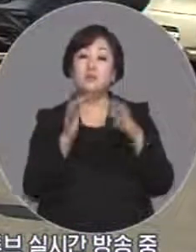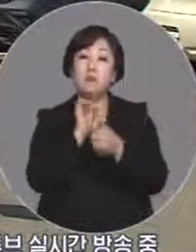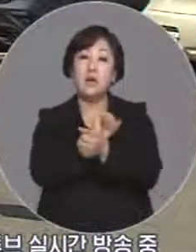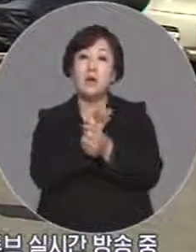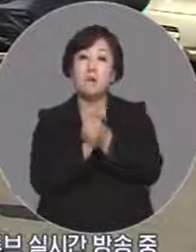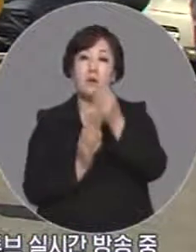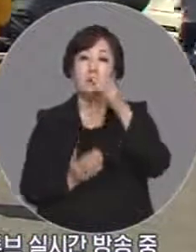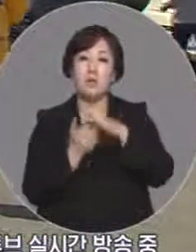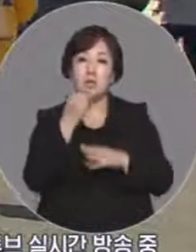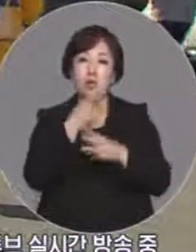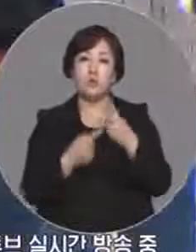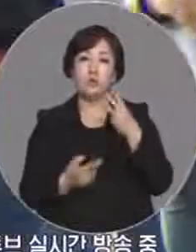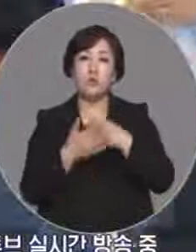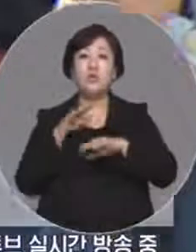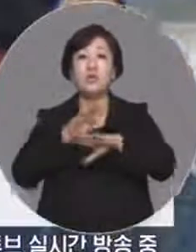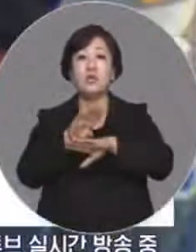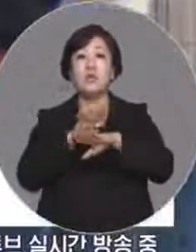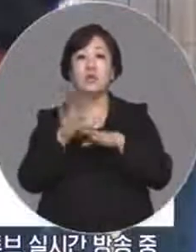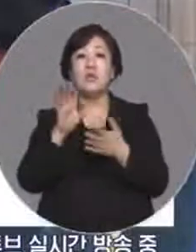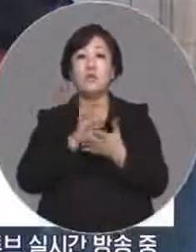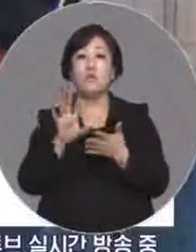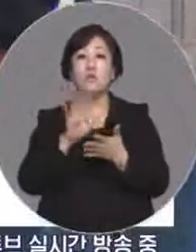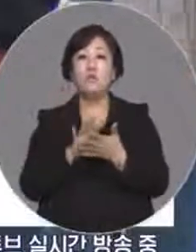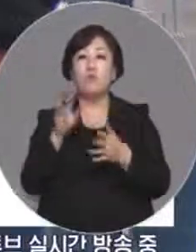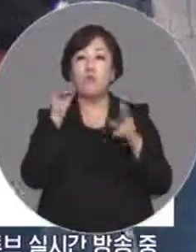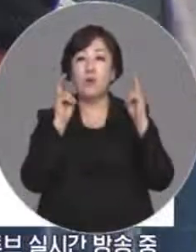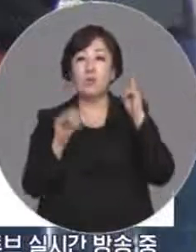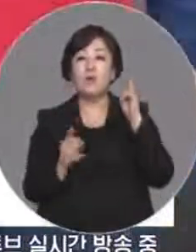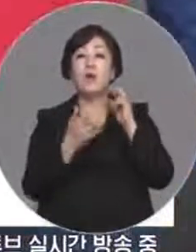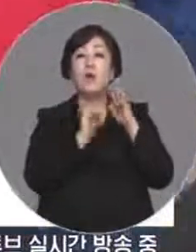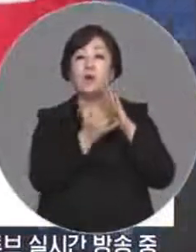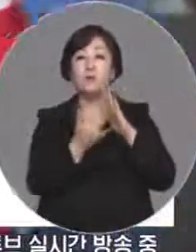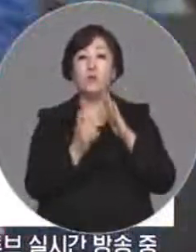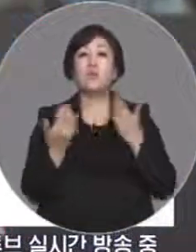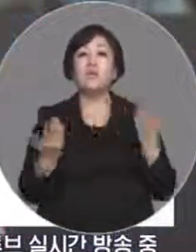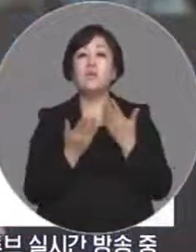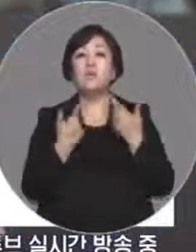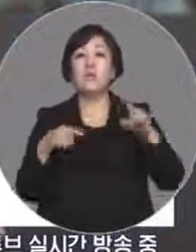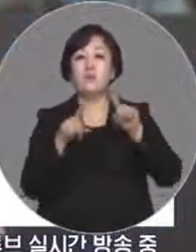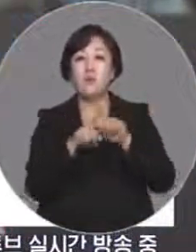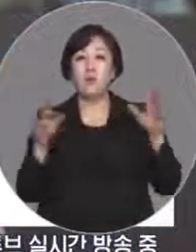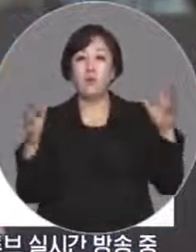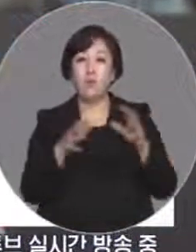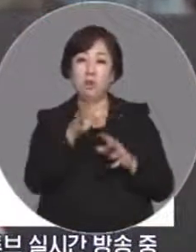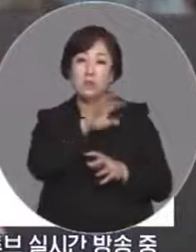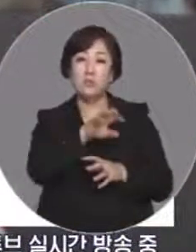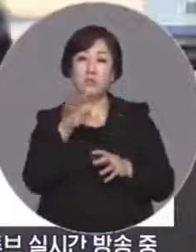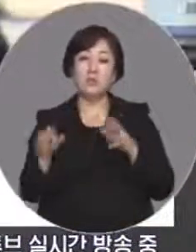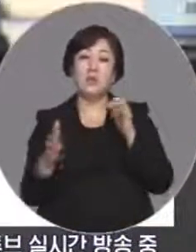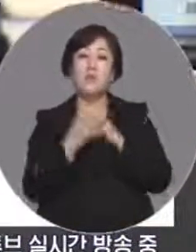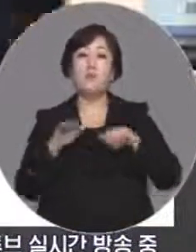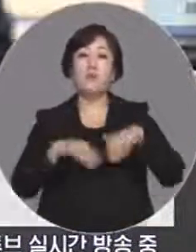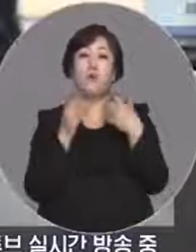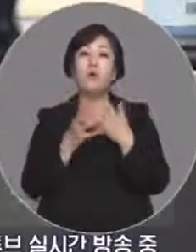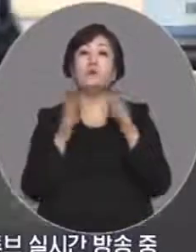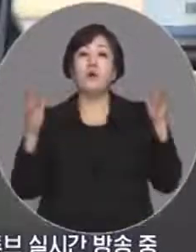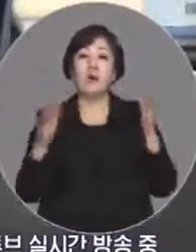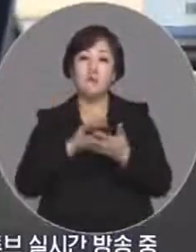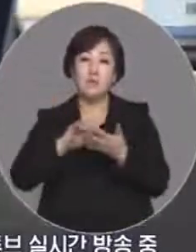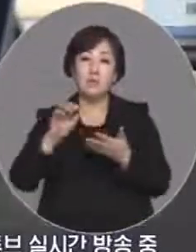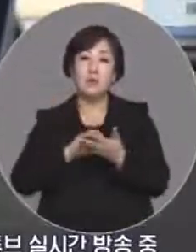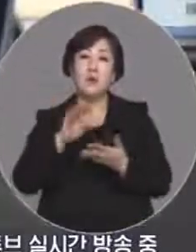감염이 발생한 울주군의 자동차 부품업체에서도 가족과 동료 등이 추가 확진되면서 관련 확진자는 40명